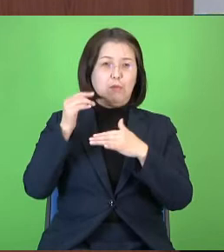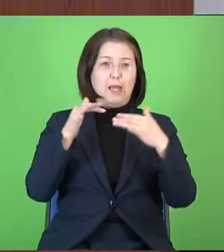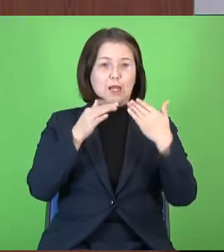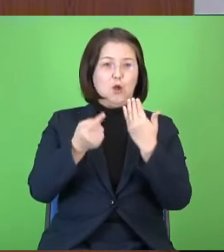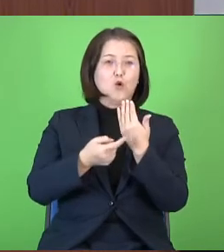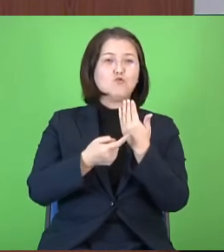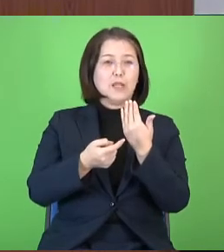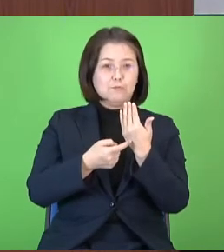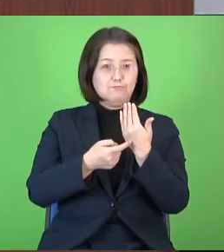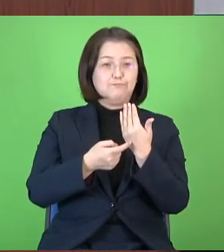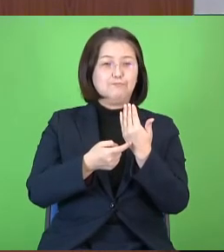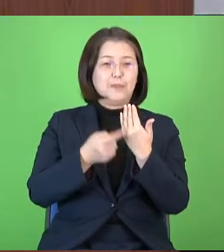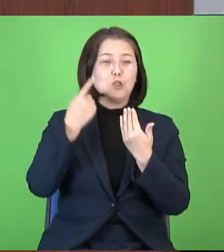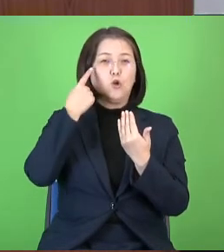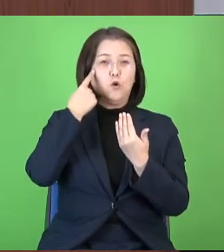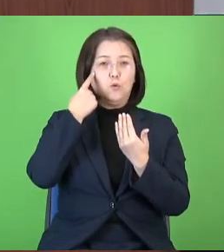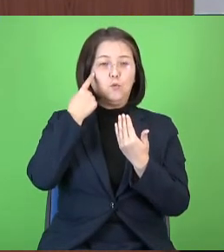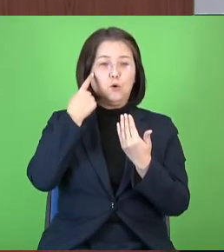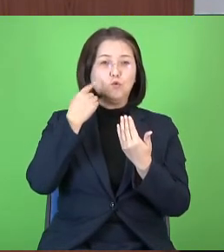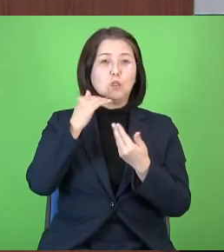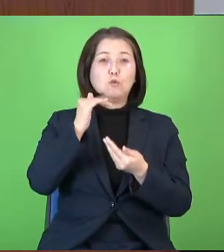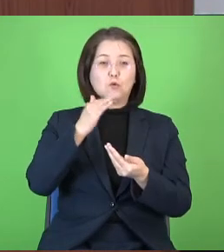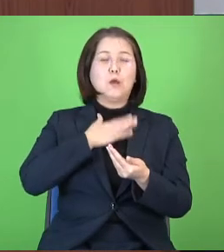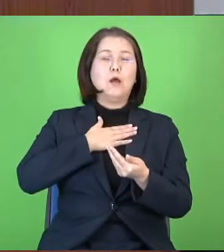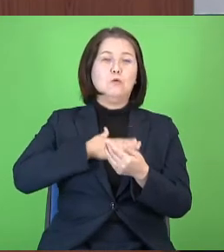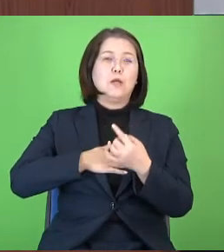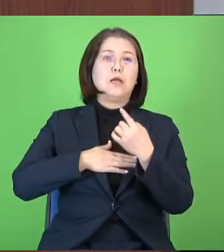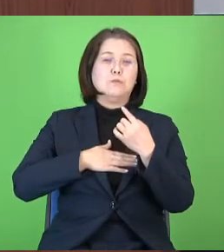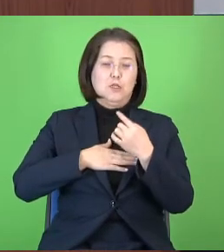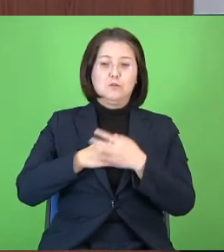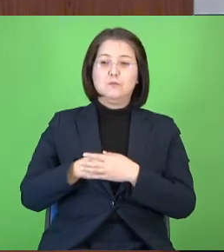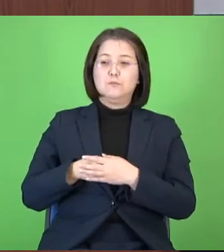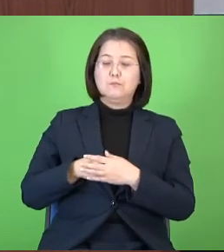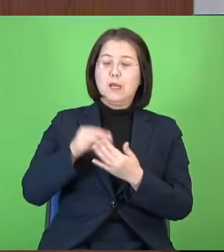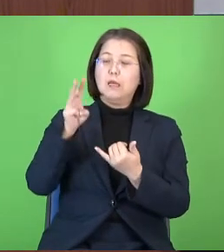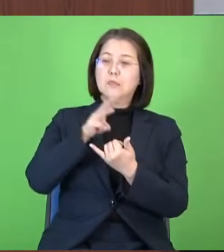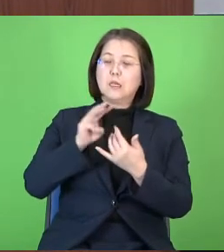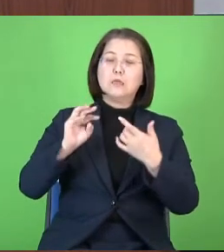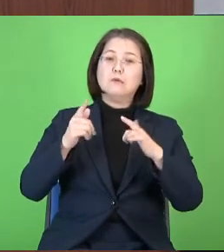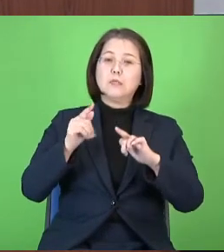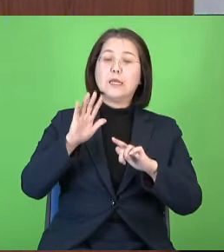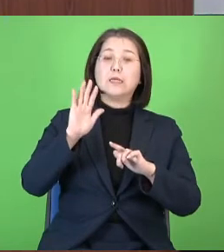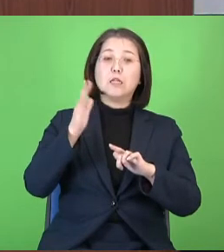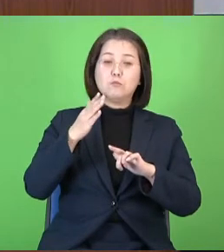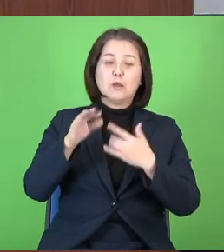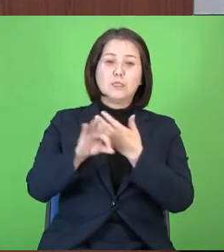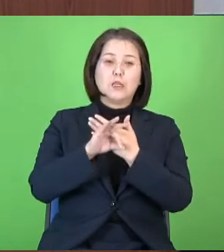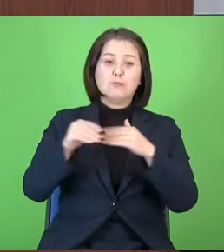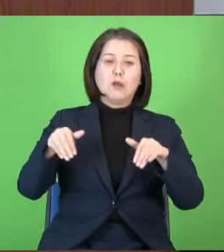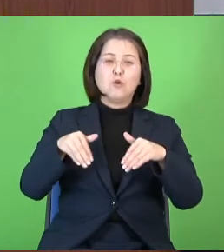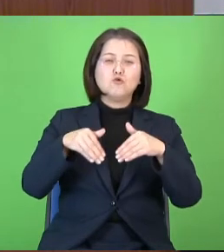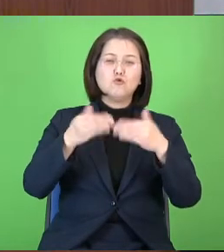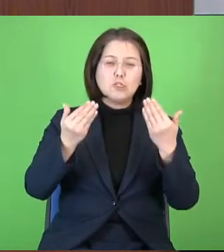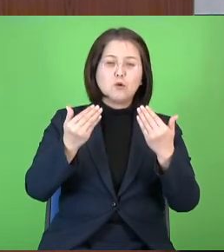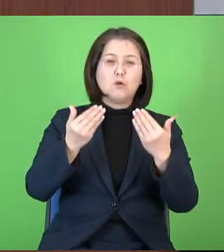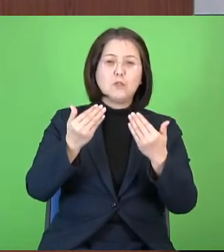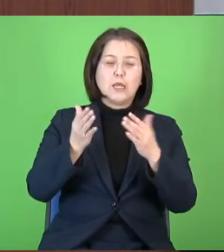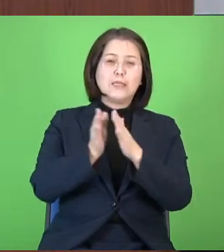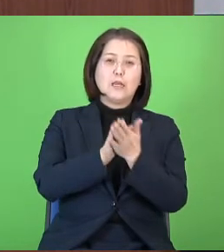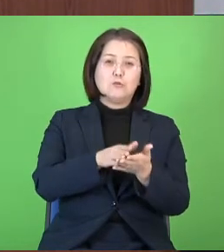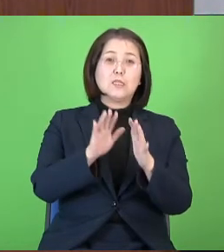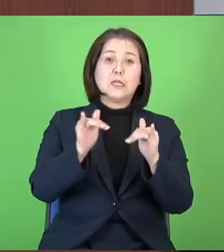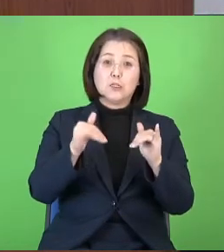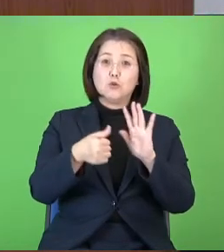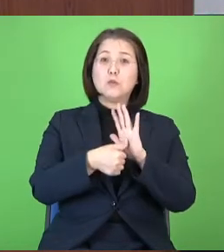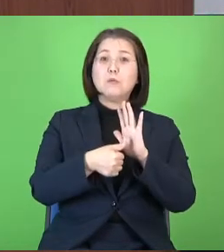現在も残っているという認識でよろしいですかなかなかあの議論はかみ合わないと思いますがあのー